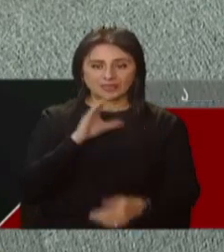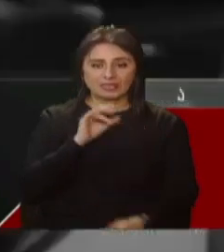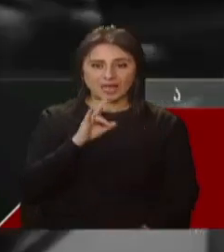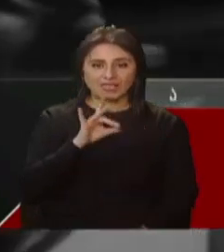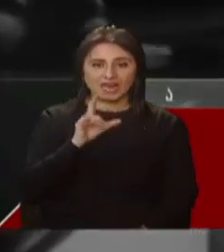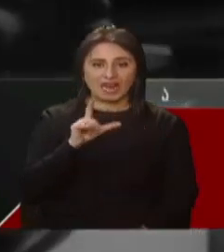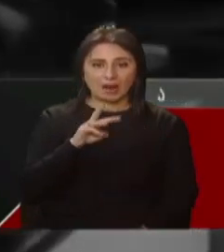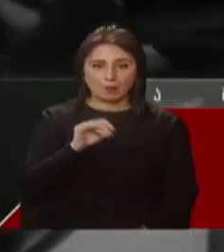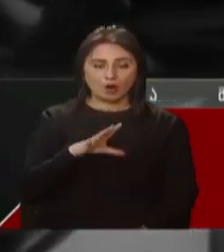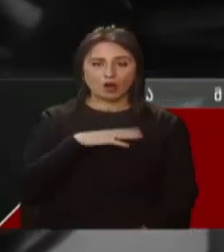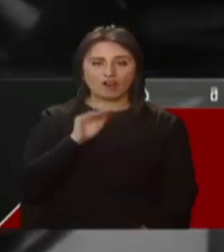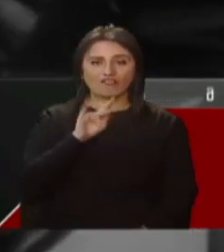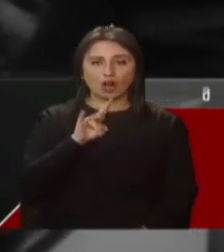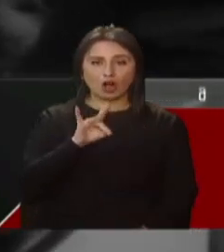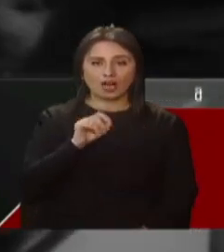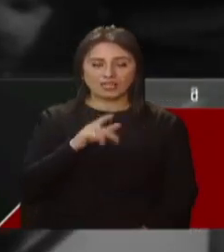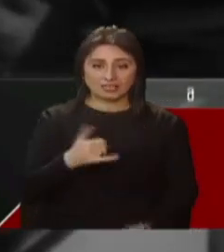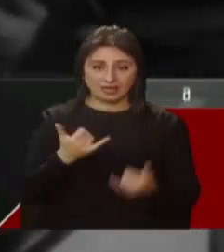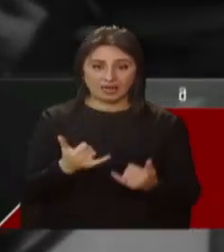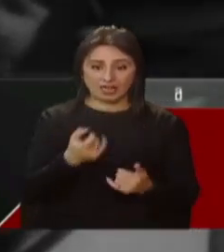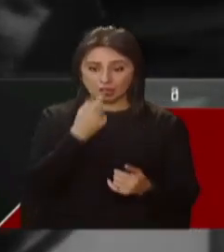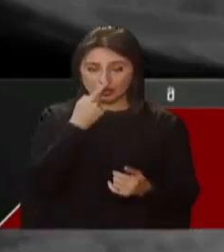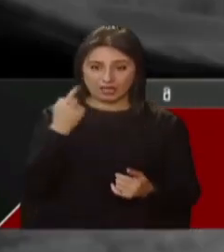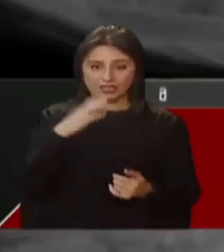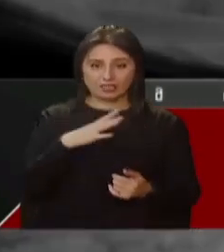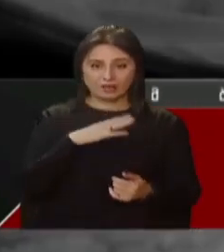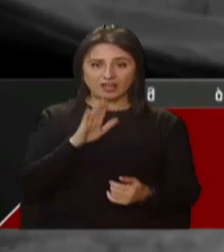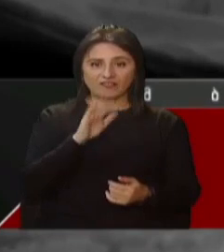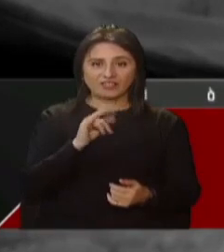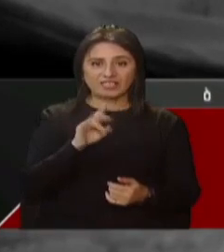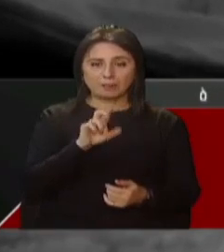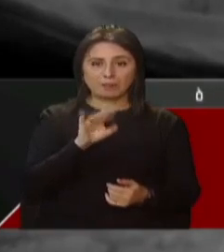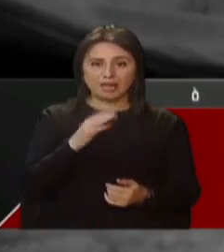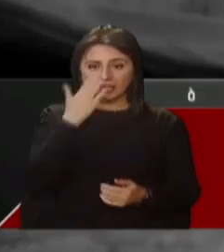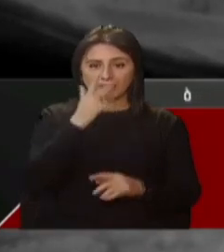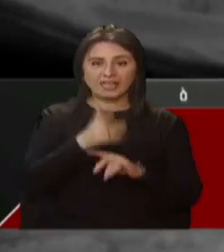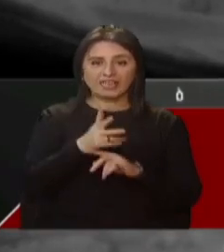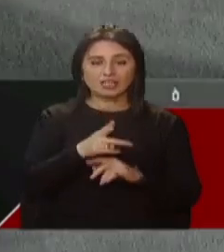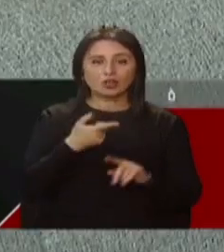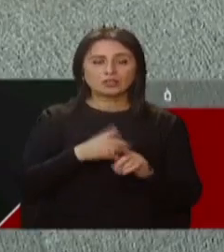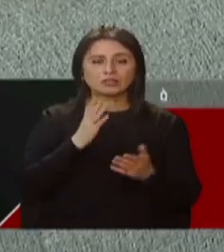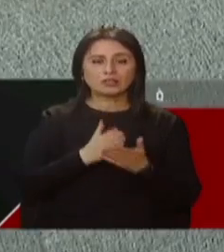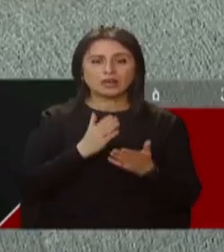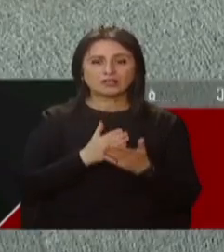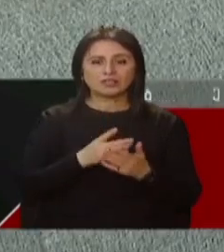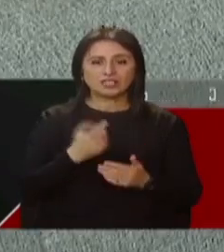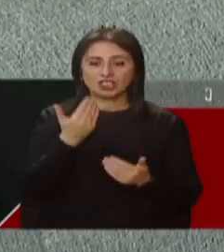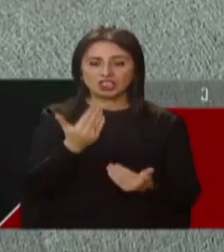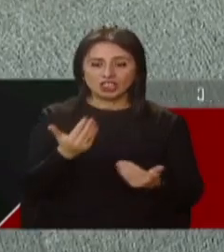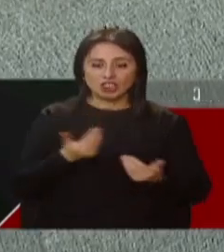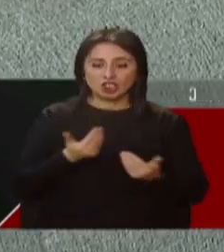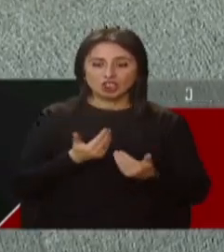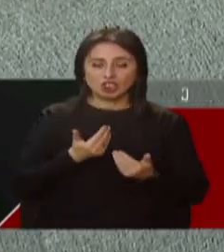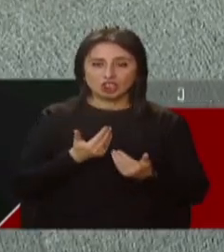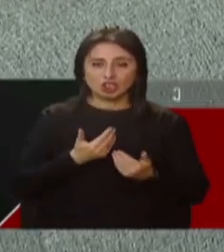სანრემოში, იყო ფლორენციაში და ეხლა ცოტა ხნის წინ ვიზბადენში. ფილმი, ეს არის ჯერზი შენი